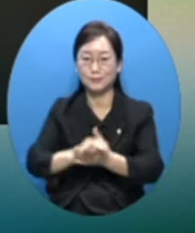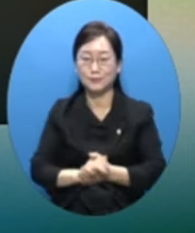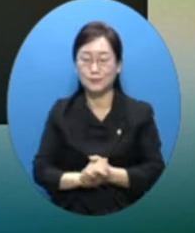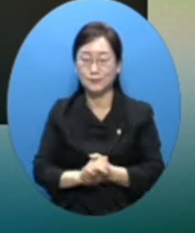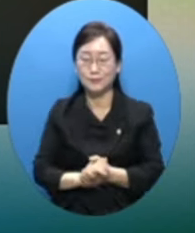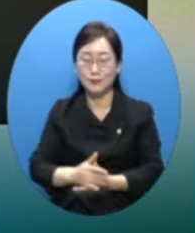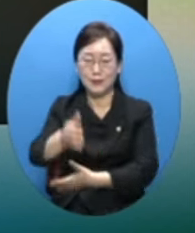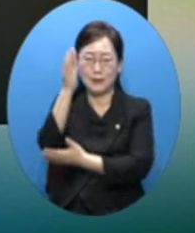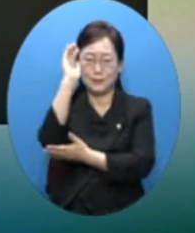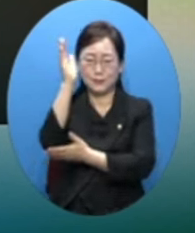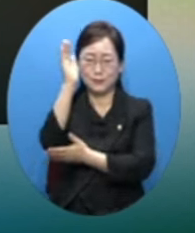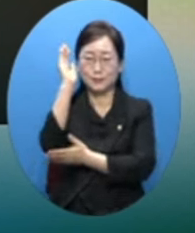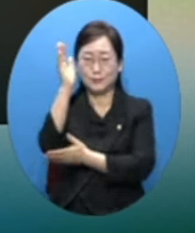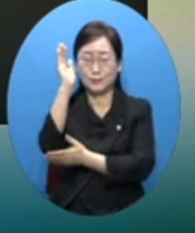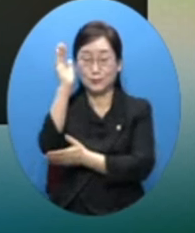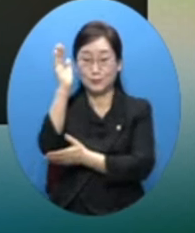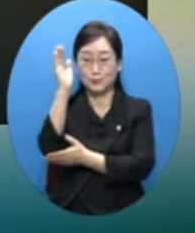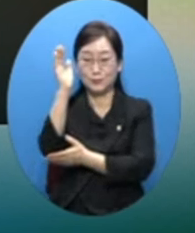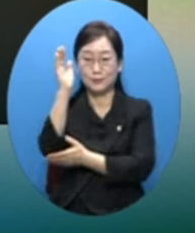봉해린도 하는데